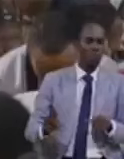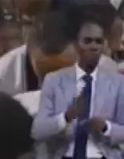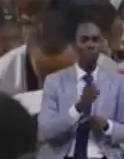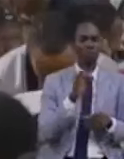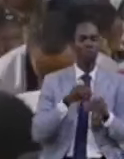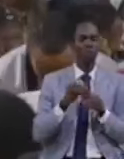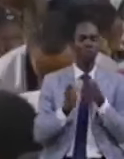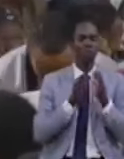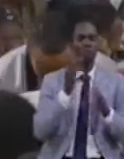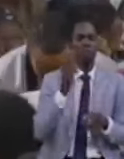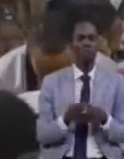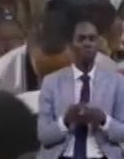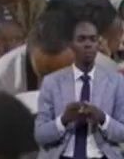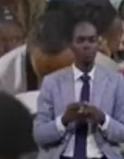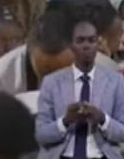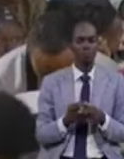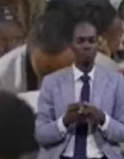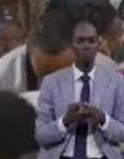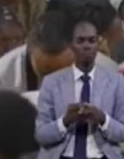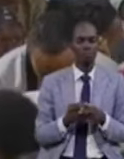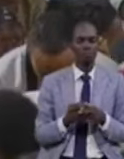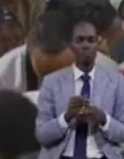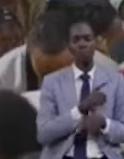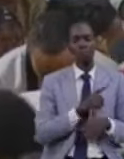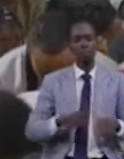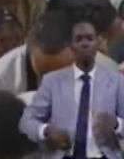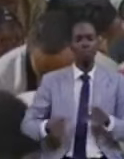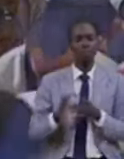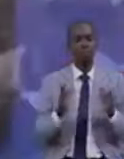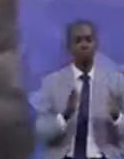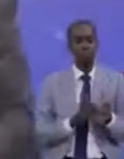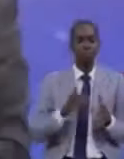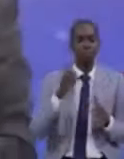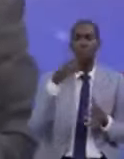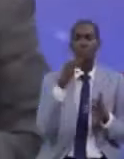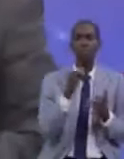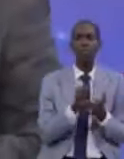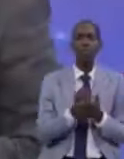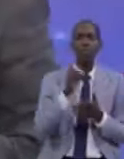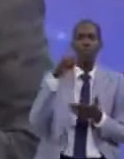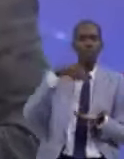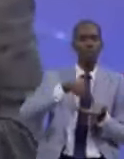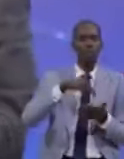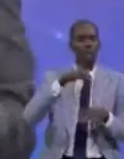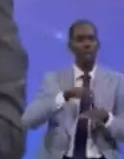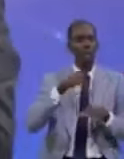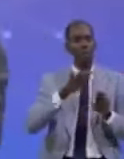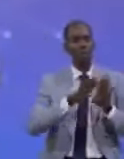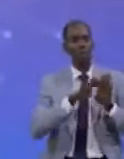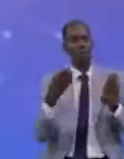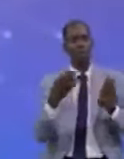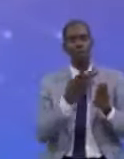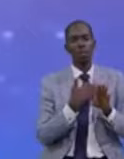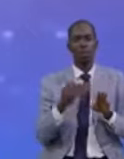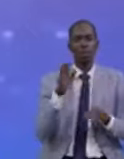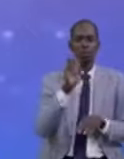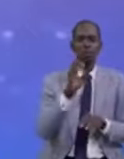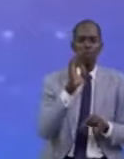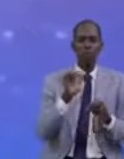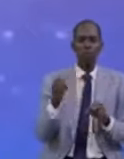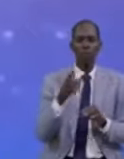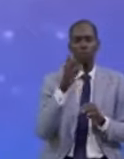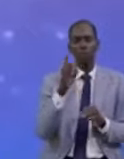Jésus seigneur Jésus tu as dit que tu es la porte et tu frappes tu quelqu'un ouvre la porte